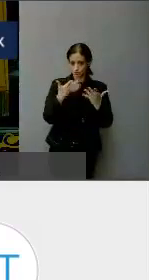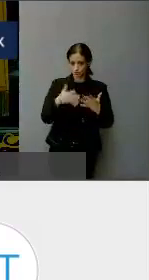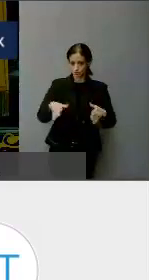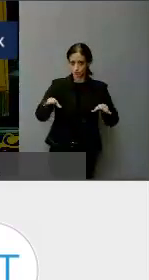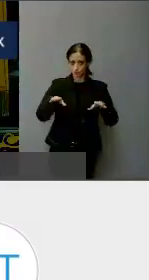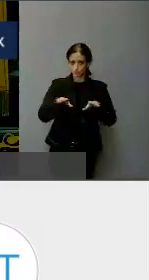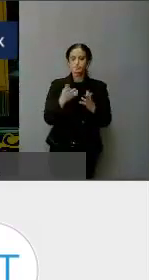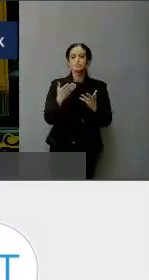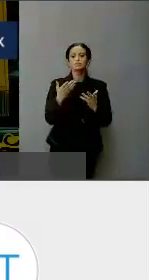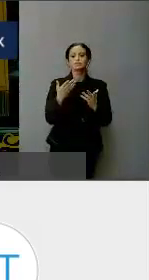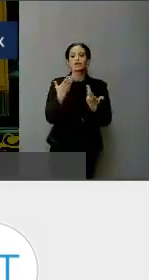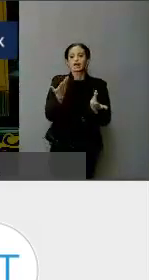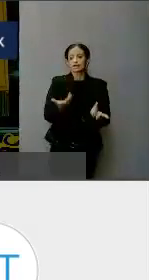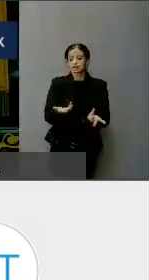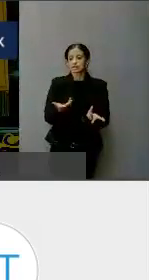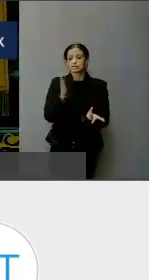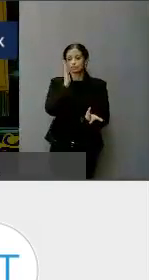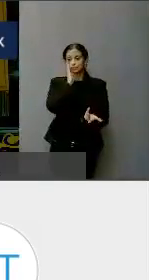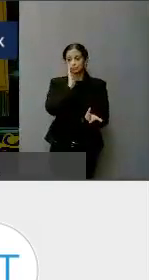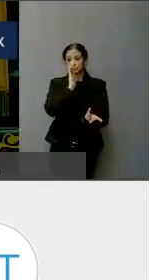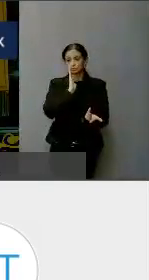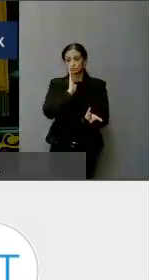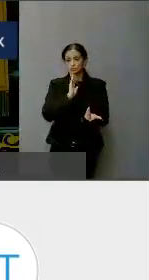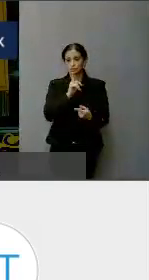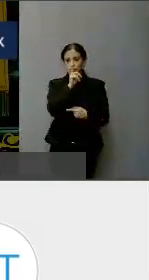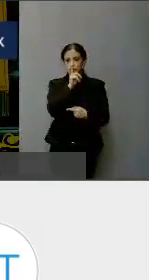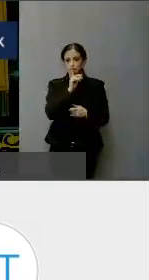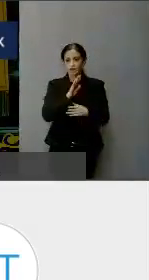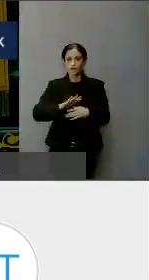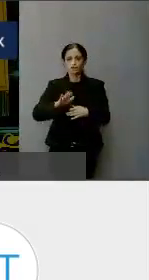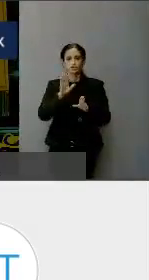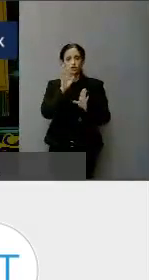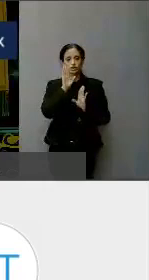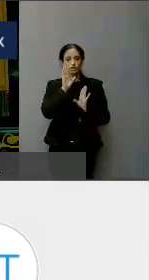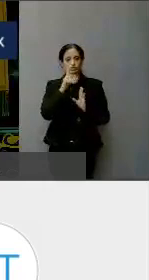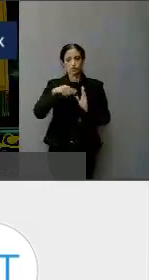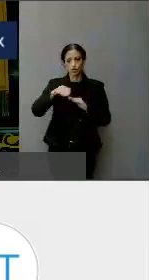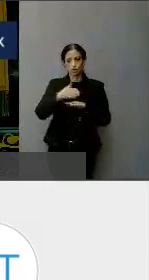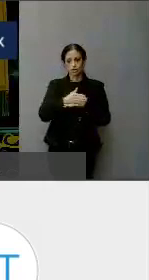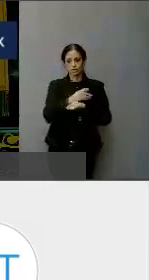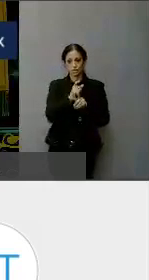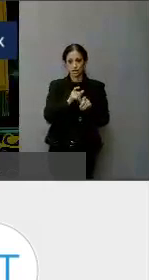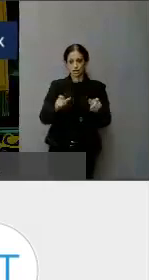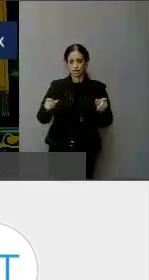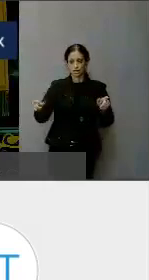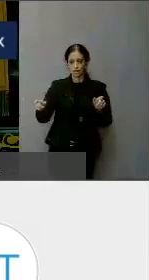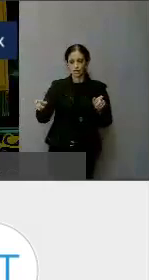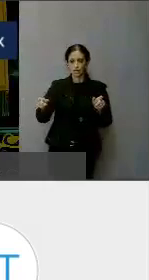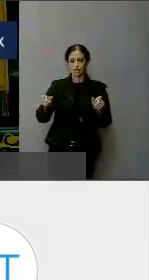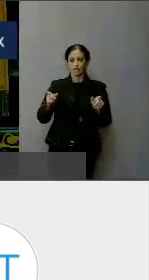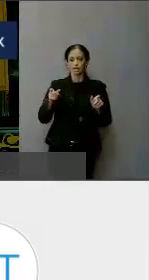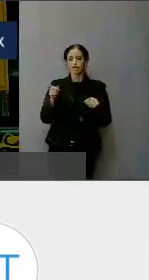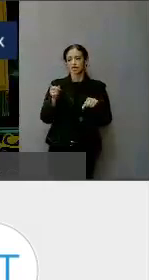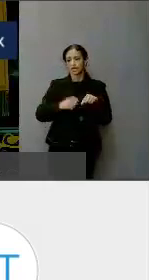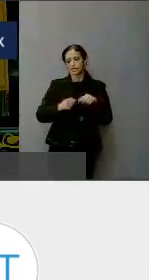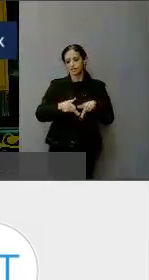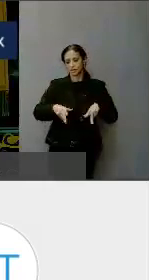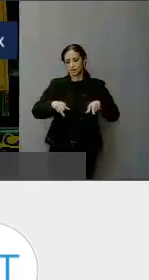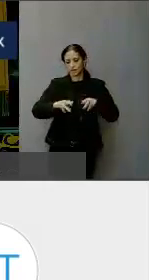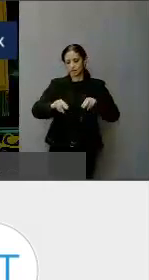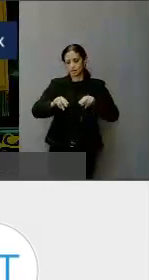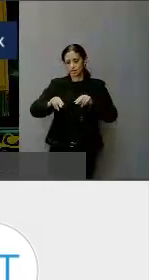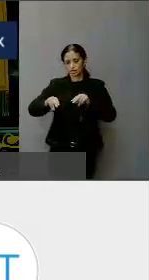e quindi ora chiedo cortesemente di servizio con attenzione a tutti i consiglieri per evitare di ripetere i